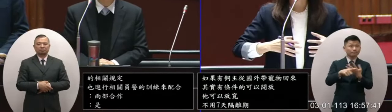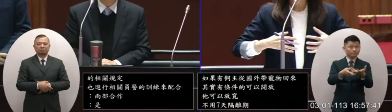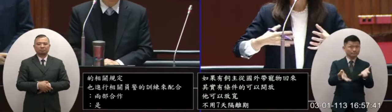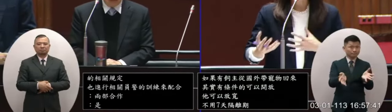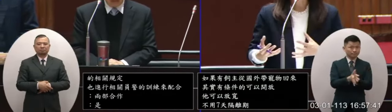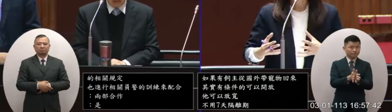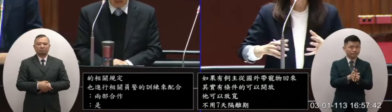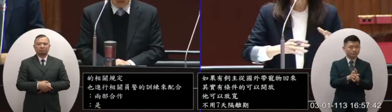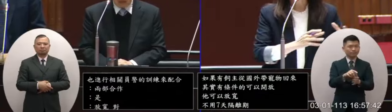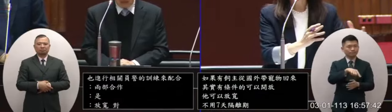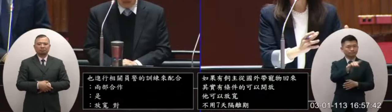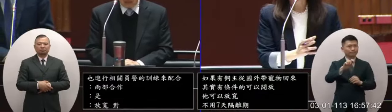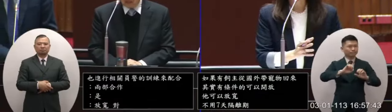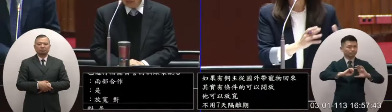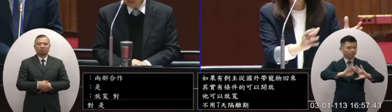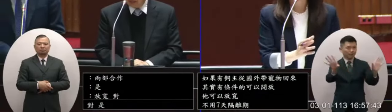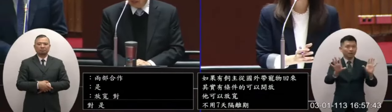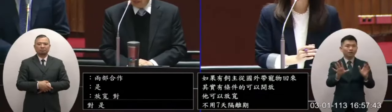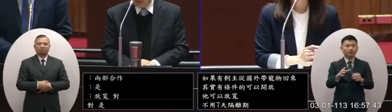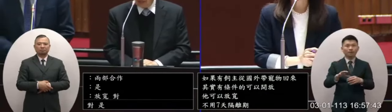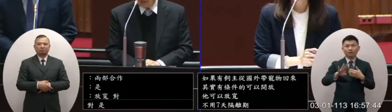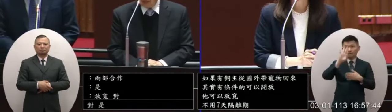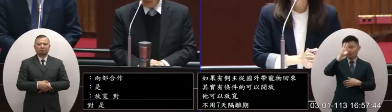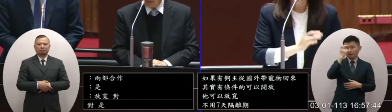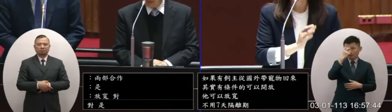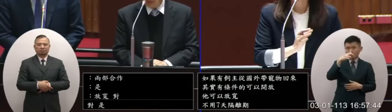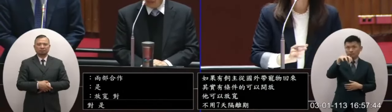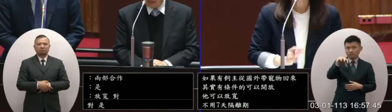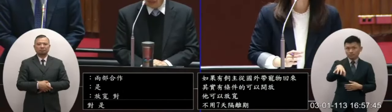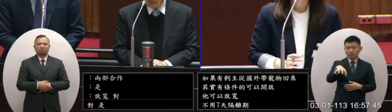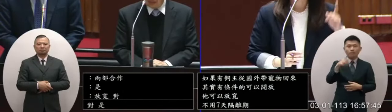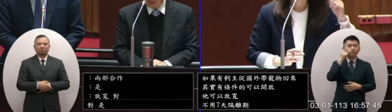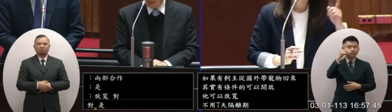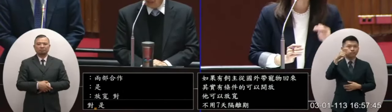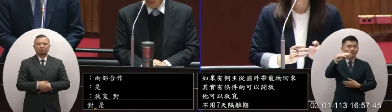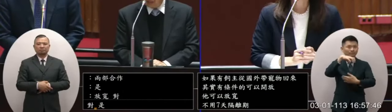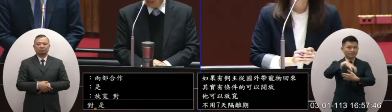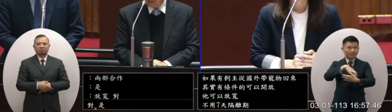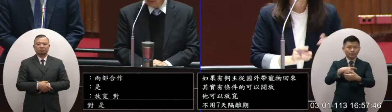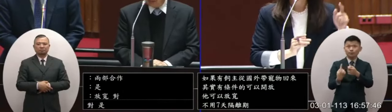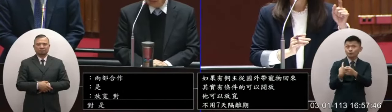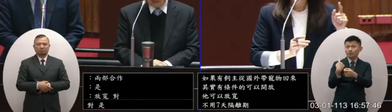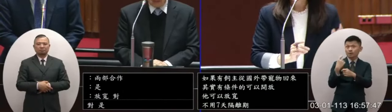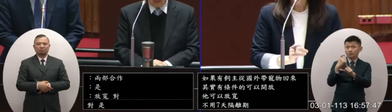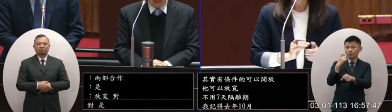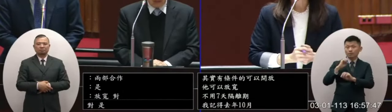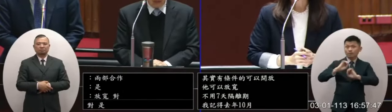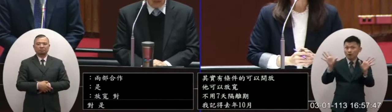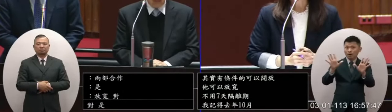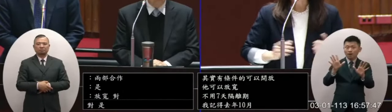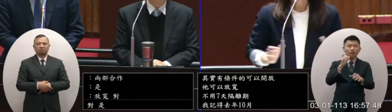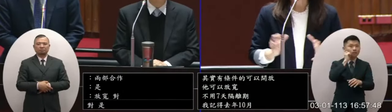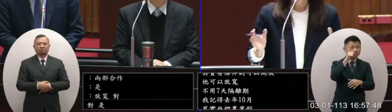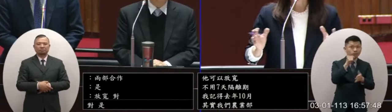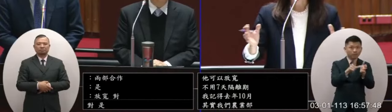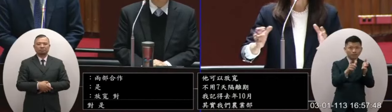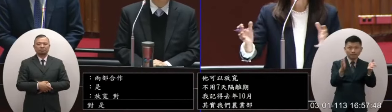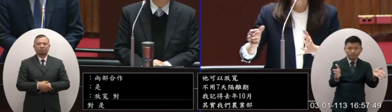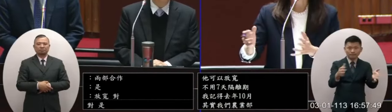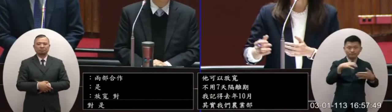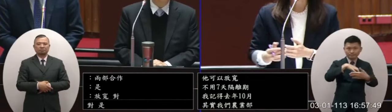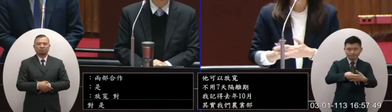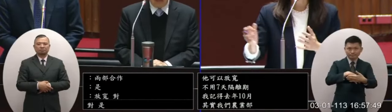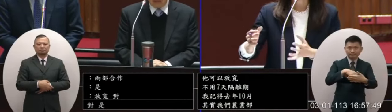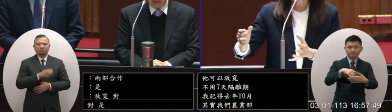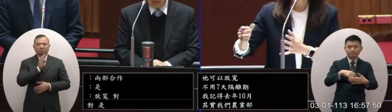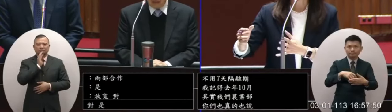的也说这个我们的检疫所现有的检疫所其实在一个月之内，是去年10月讲的哦，在一个月之内希望能够改善